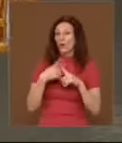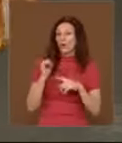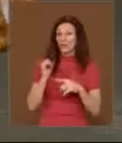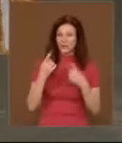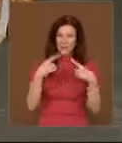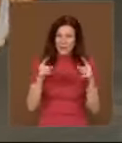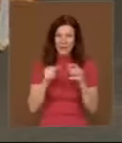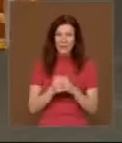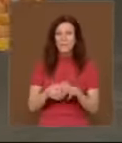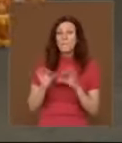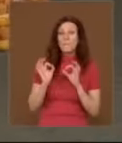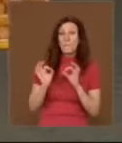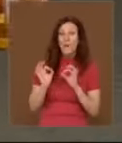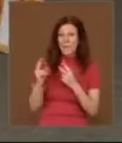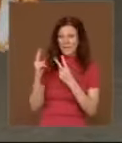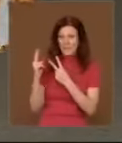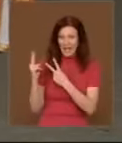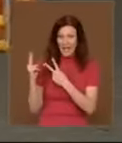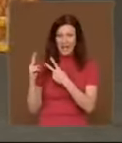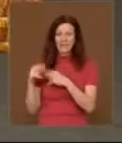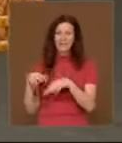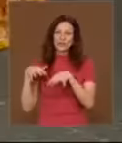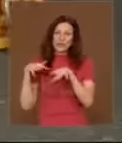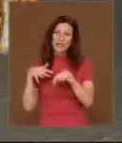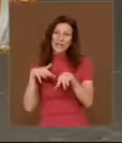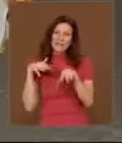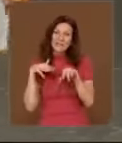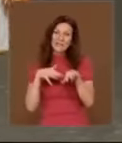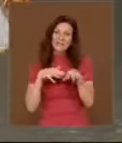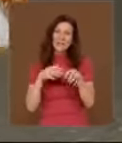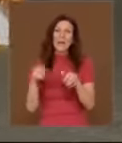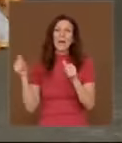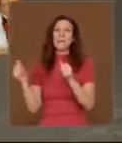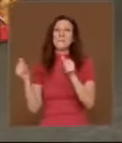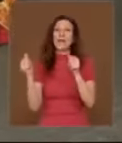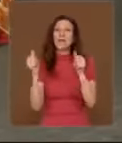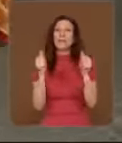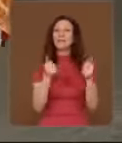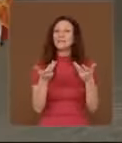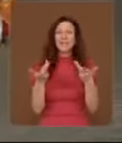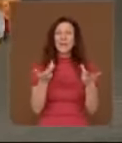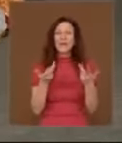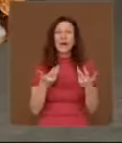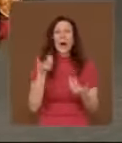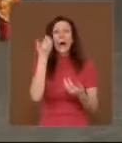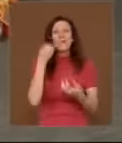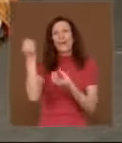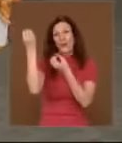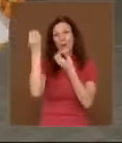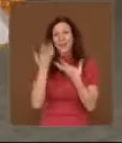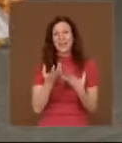А в този момент виждаме и литийното шествие с пренасяне на благодатния огън